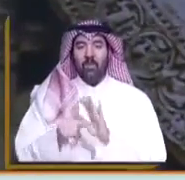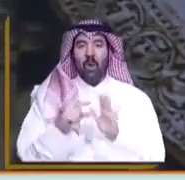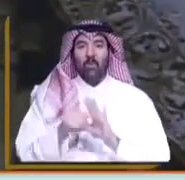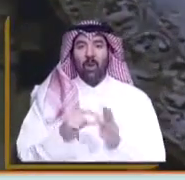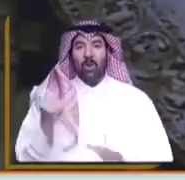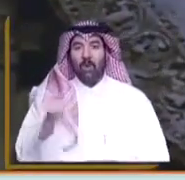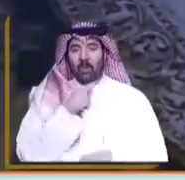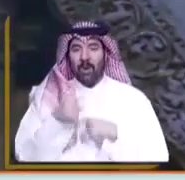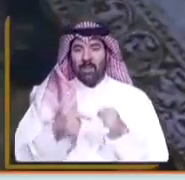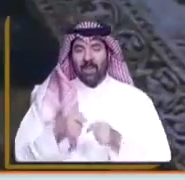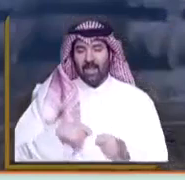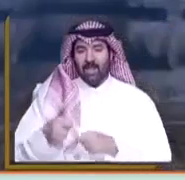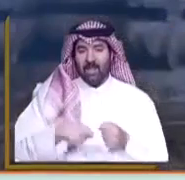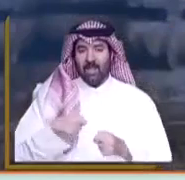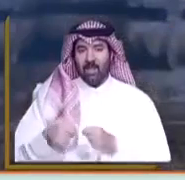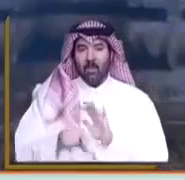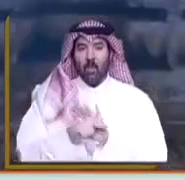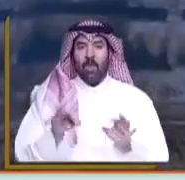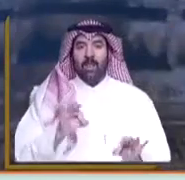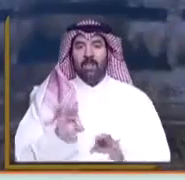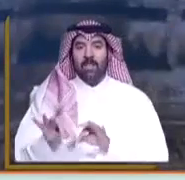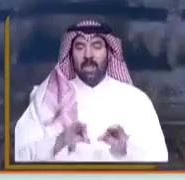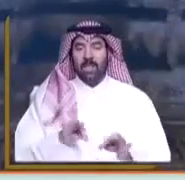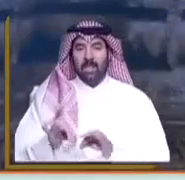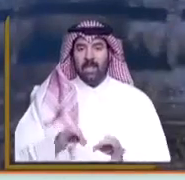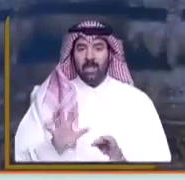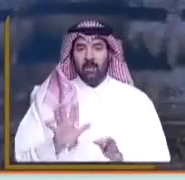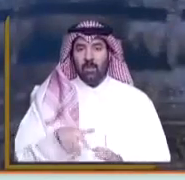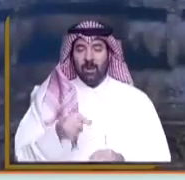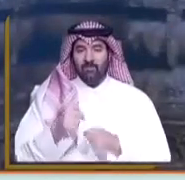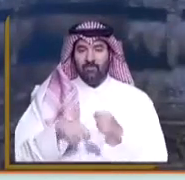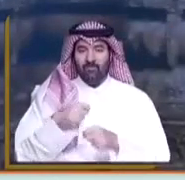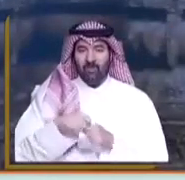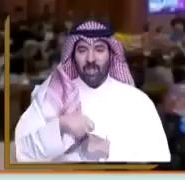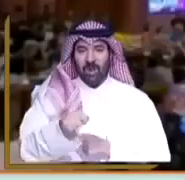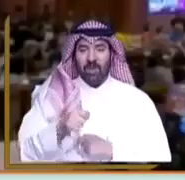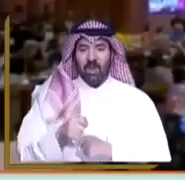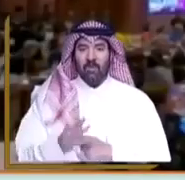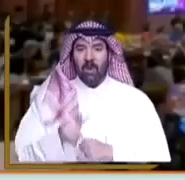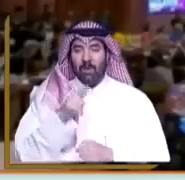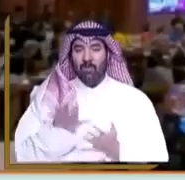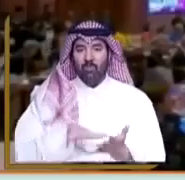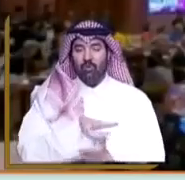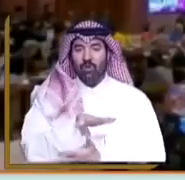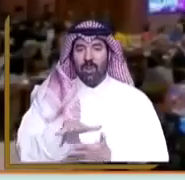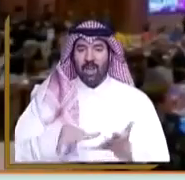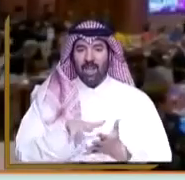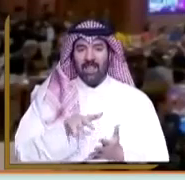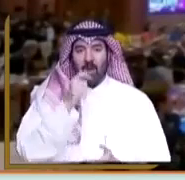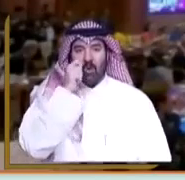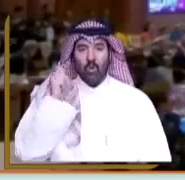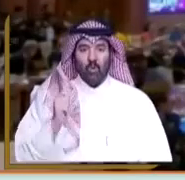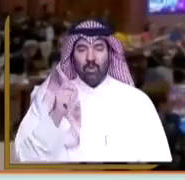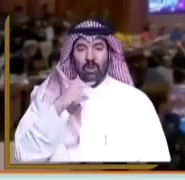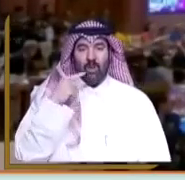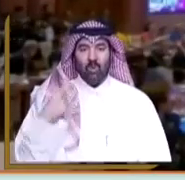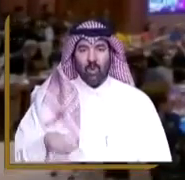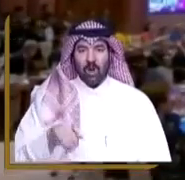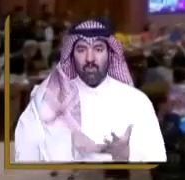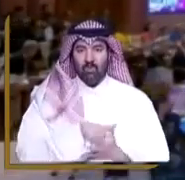سياسية واقتصادية عدة أبرزها التنمية المستدامة والأزمة الروسية الأوكرانية